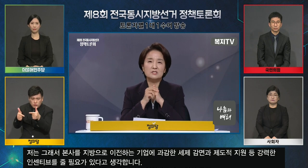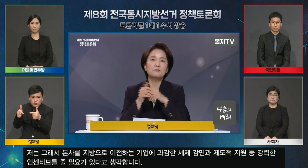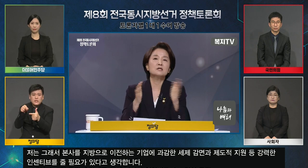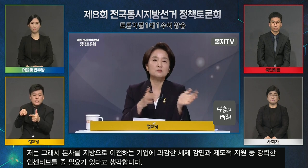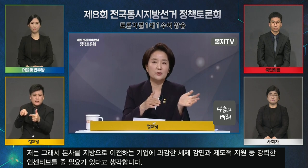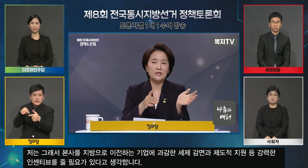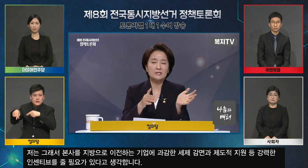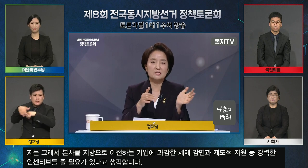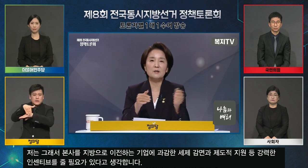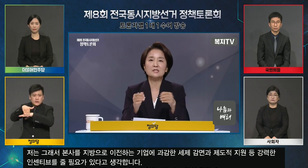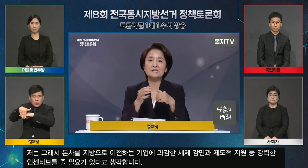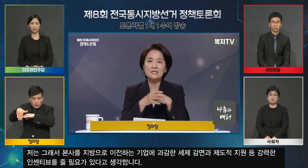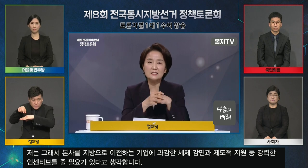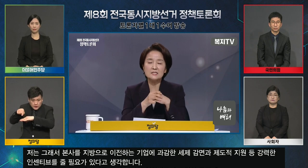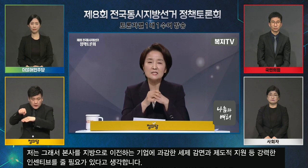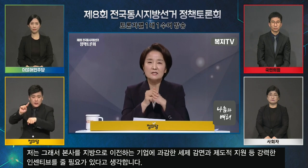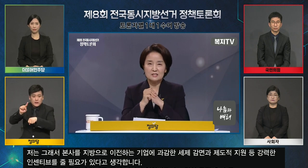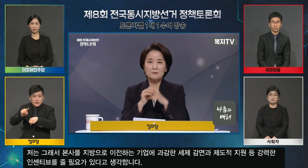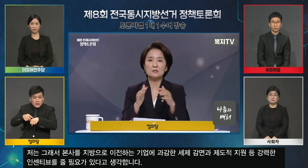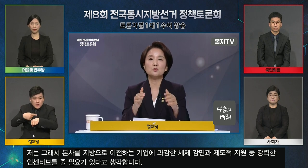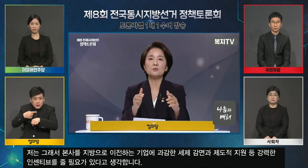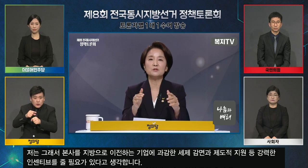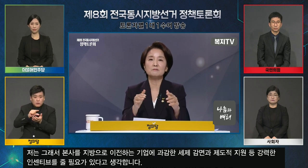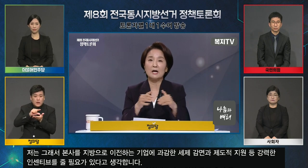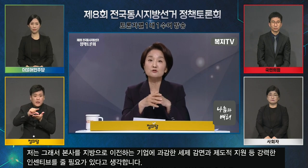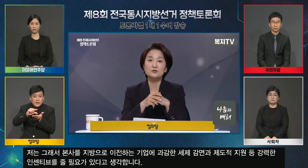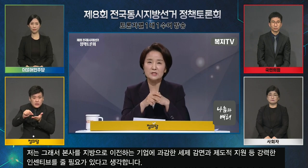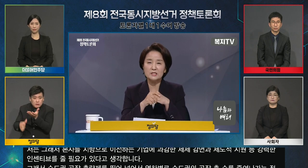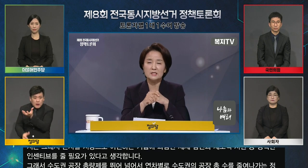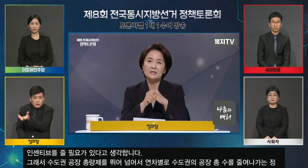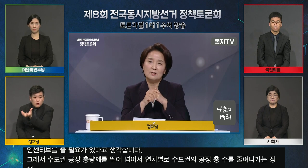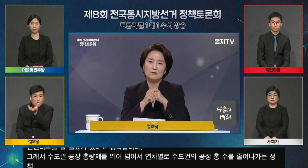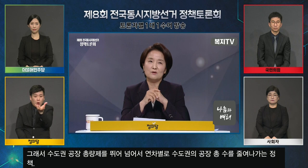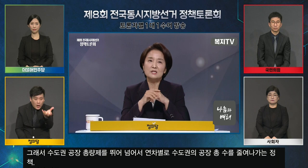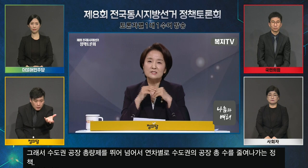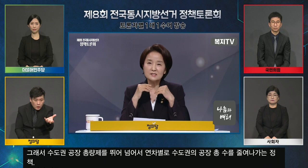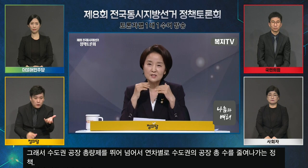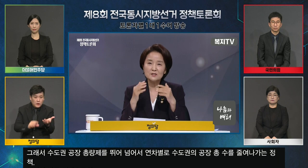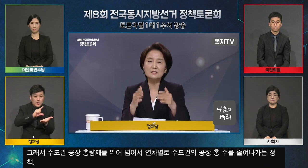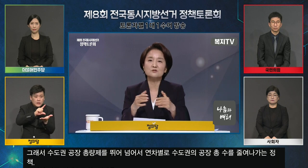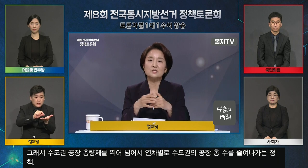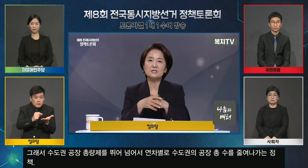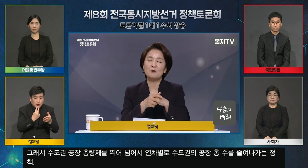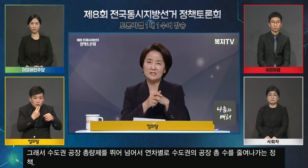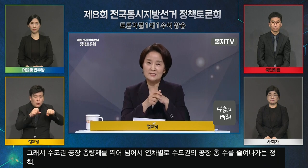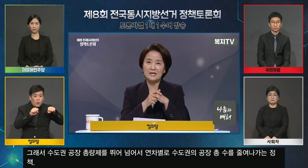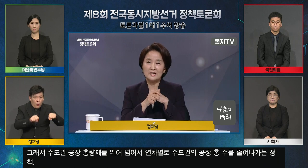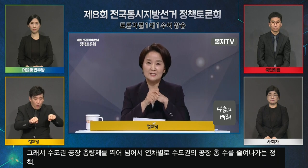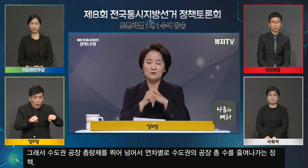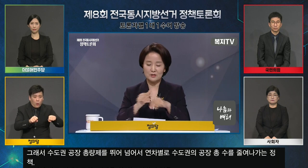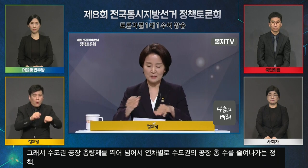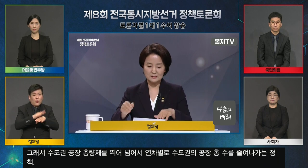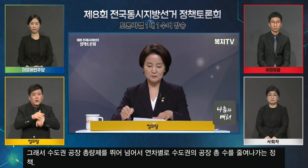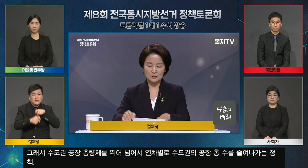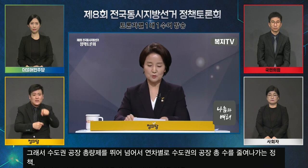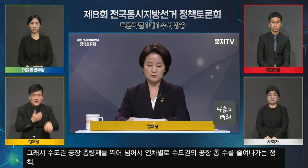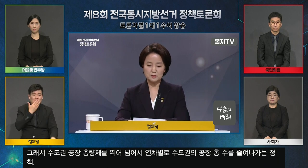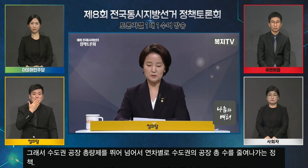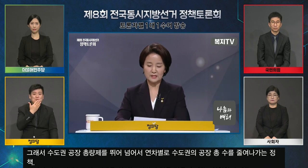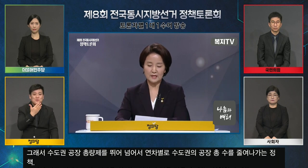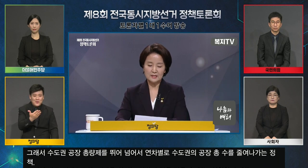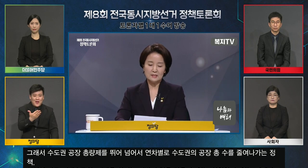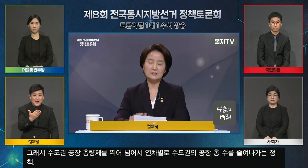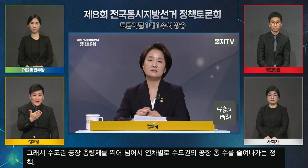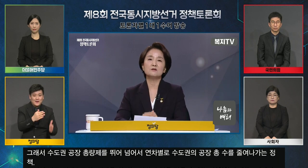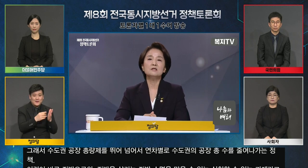지방으로의 지방을 살리는 지방 소멸을 막을 수 있는 실천할 수 있는 과제다 이렇게 말씀드리고